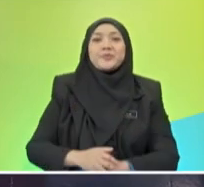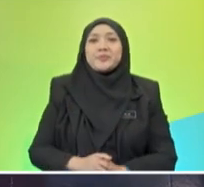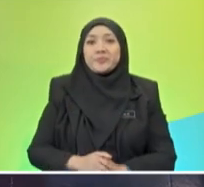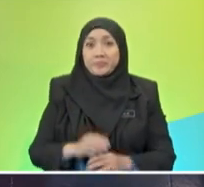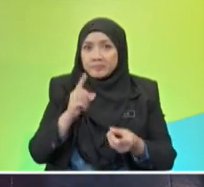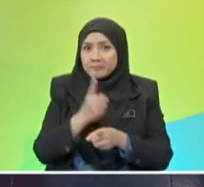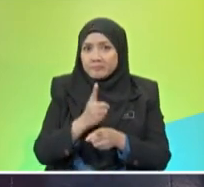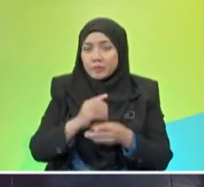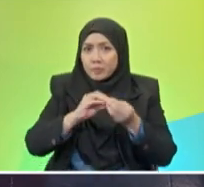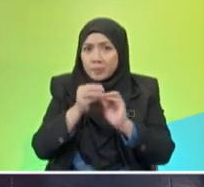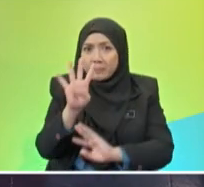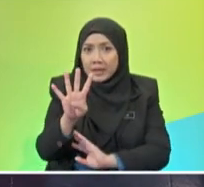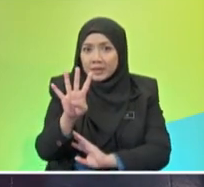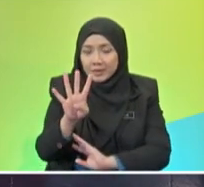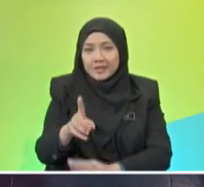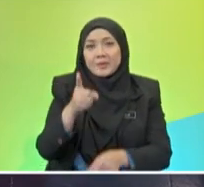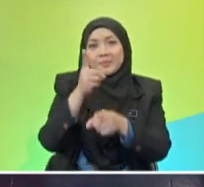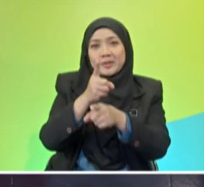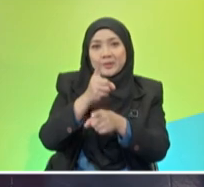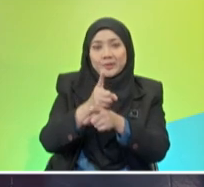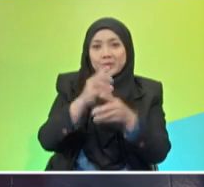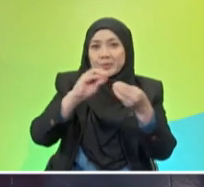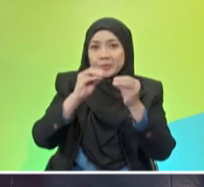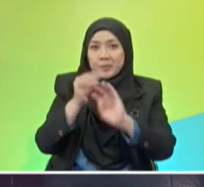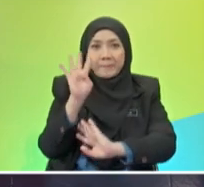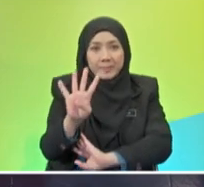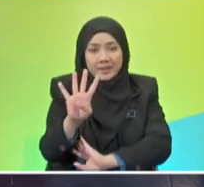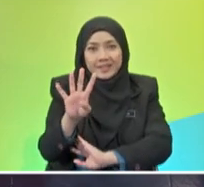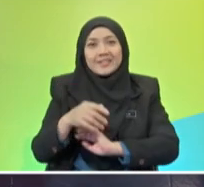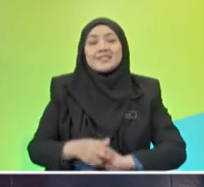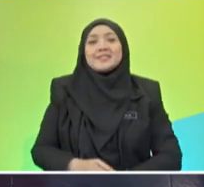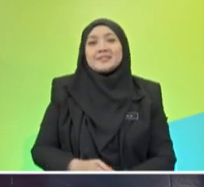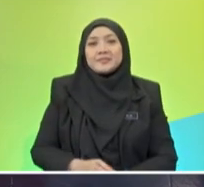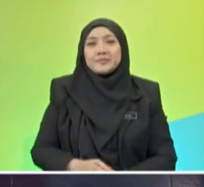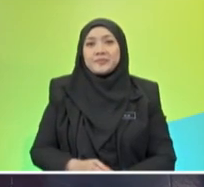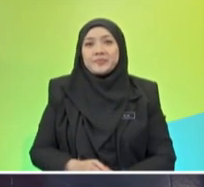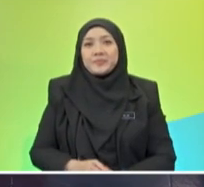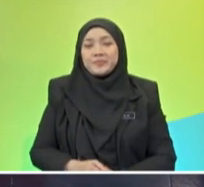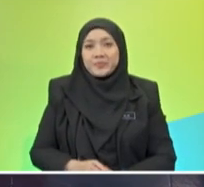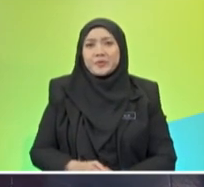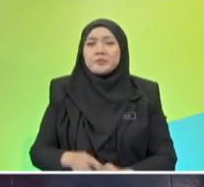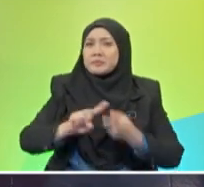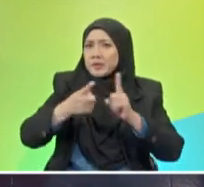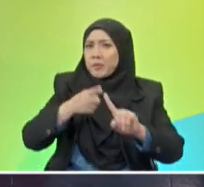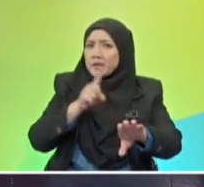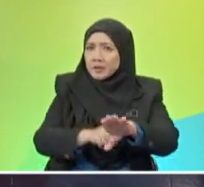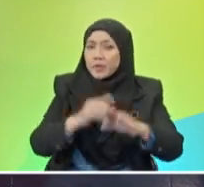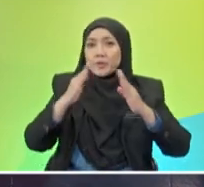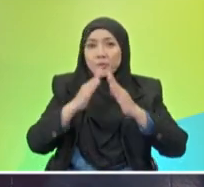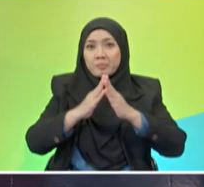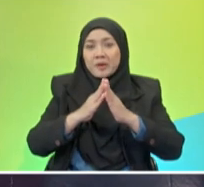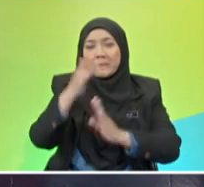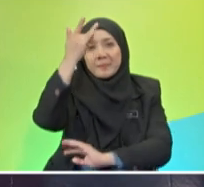eh? Ha, betul okay, tak? Okay. Betul, betul. Pandailah. Ya, kawan-kawan saya di rumah pandai betul juga. Lah. Murid-murid di rumah